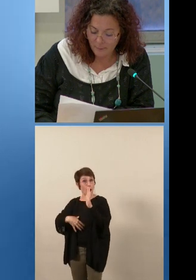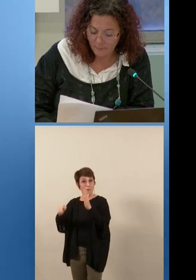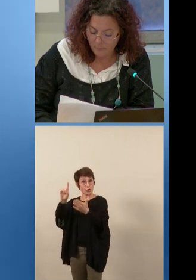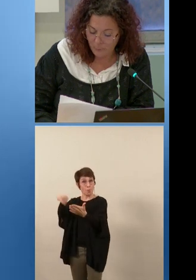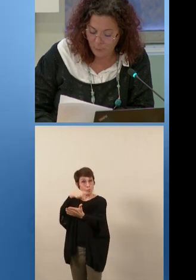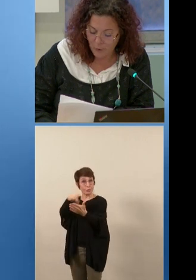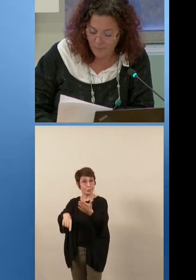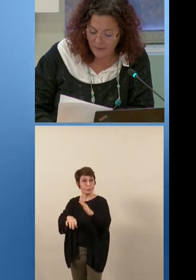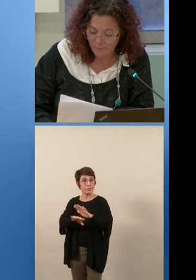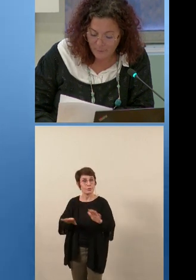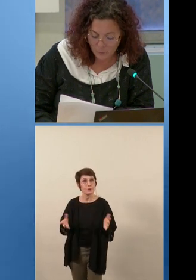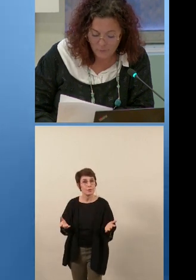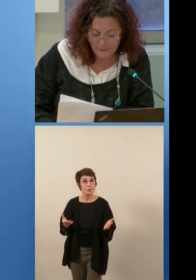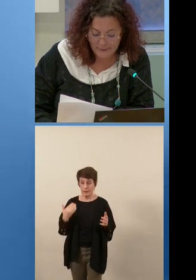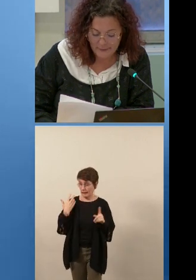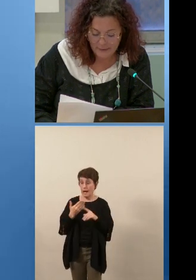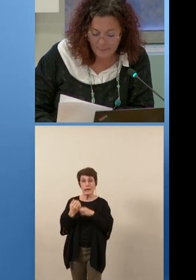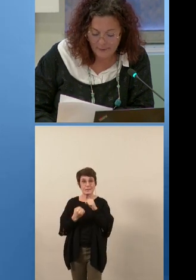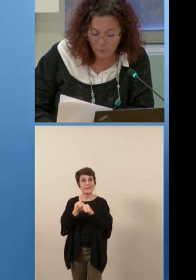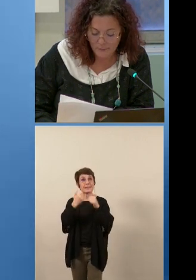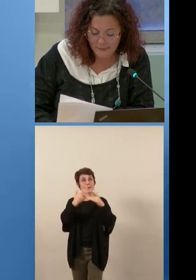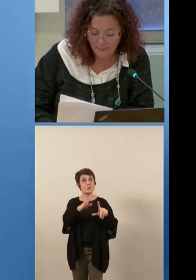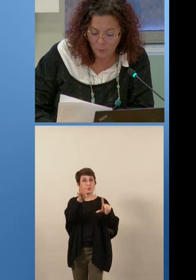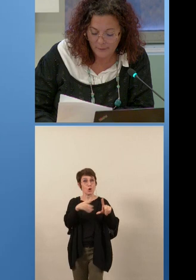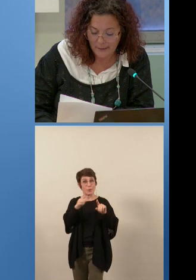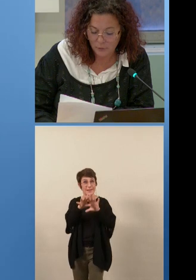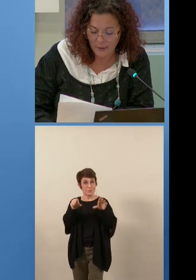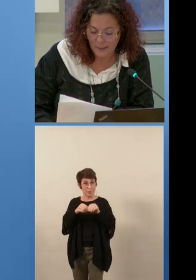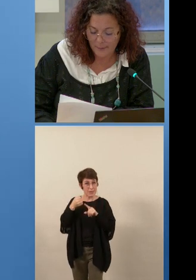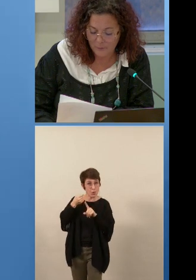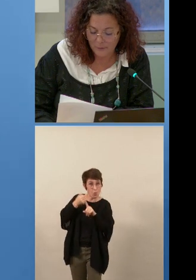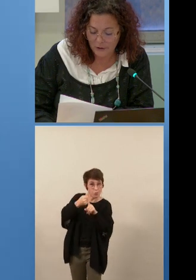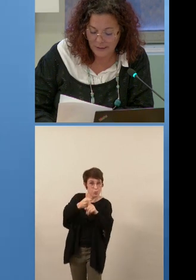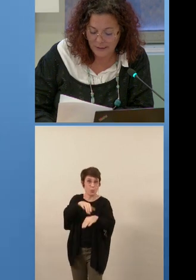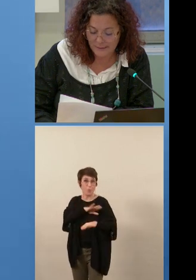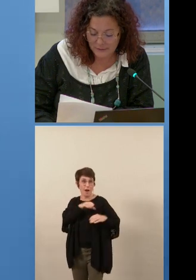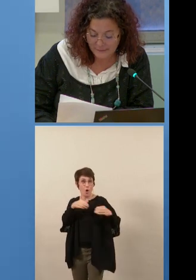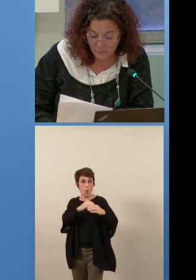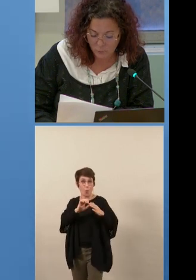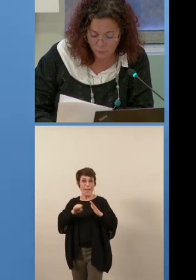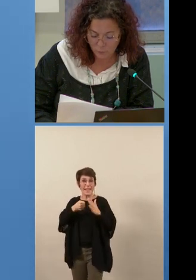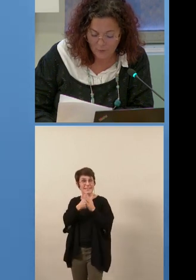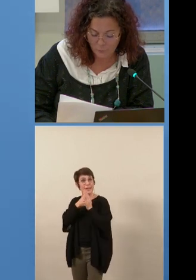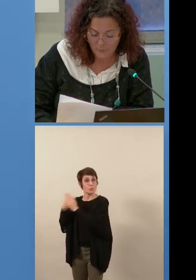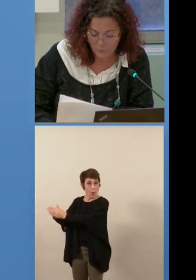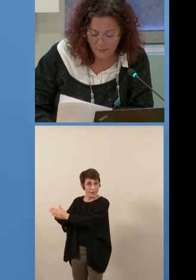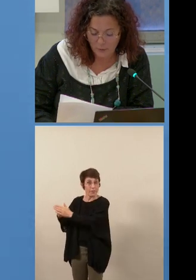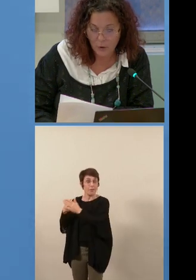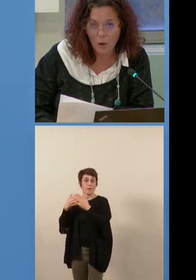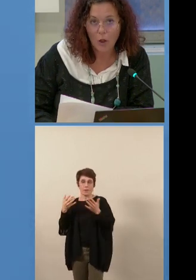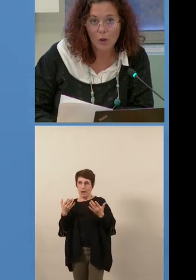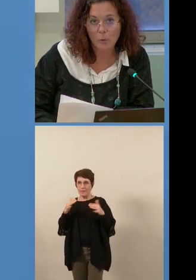année plusieurs plannings familiaux ont été attaqués par des groupes d'extrême droite ajoutant à la pression déjà existant sur ce droit